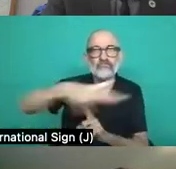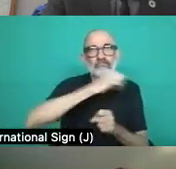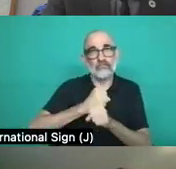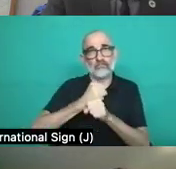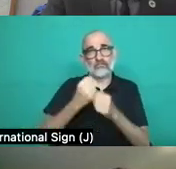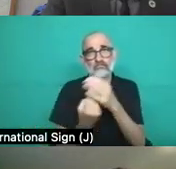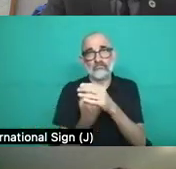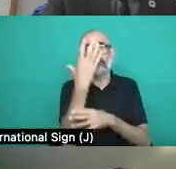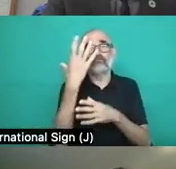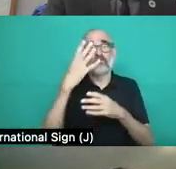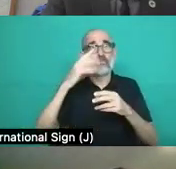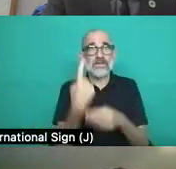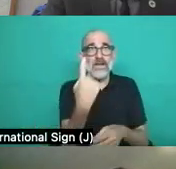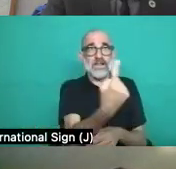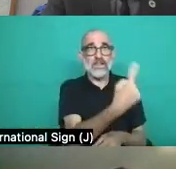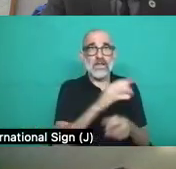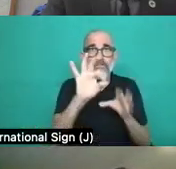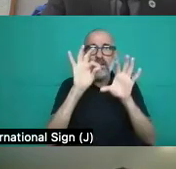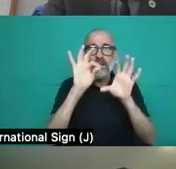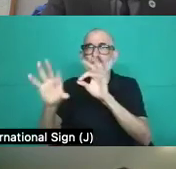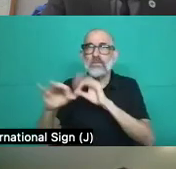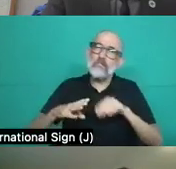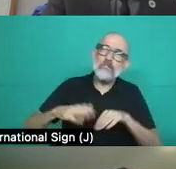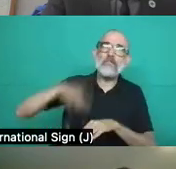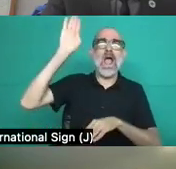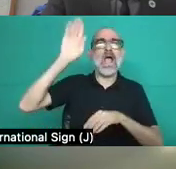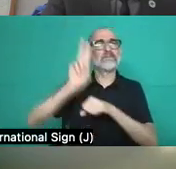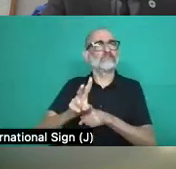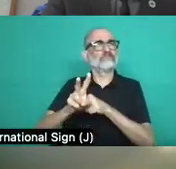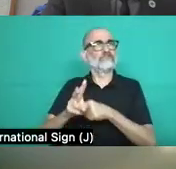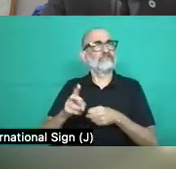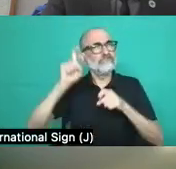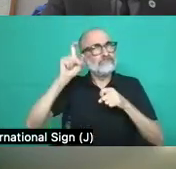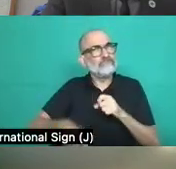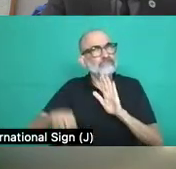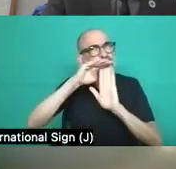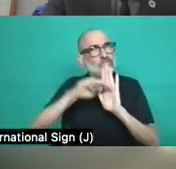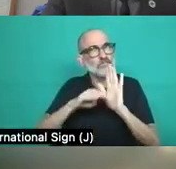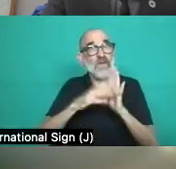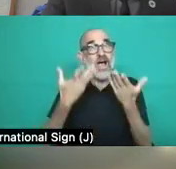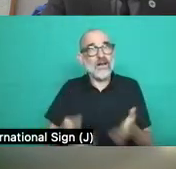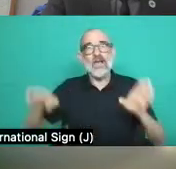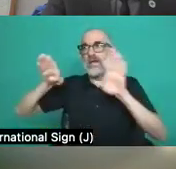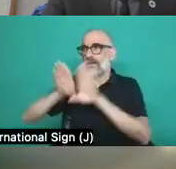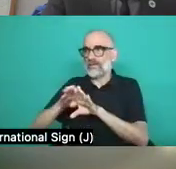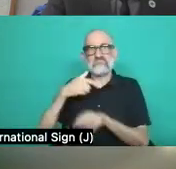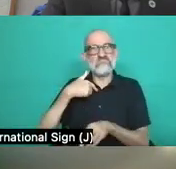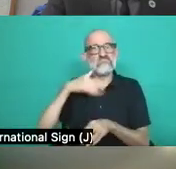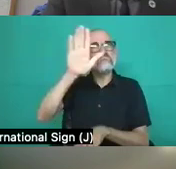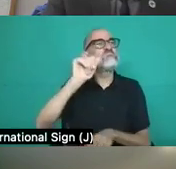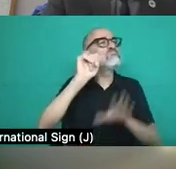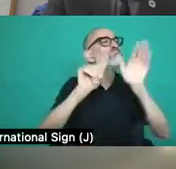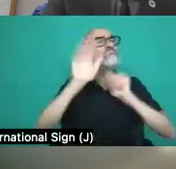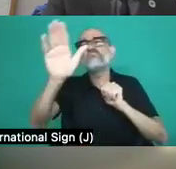les décideurs, les responsables des politiques sanitaires, afin qu'ils donnent la priorité à la sécurité